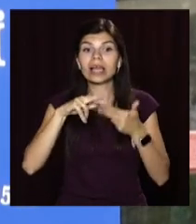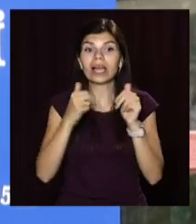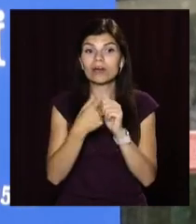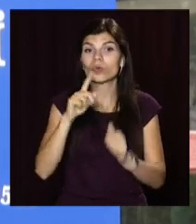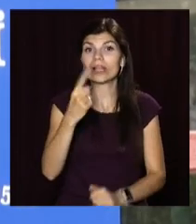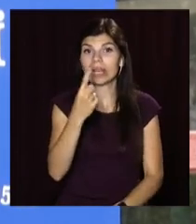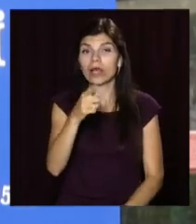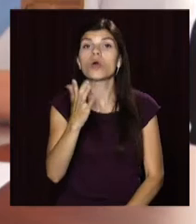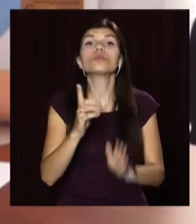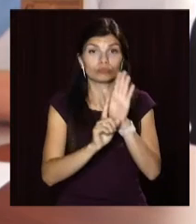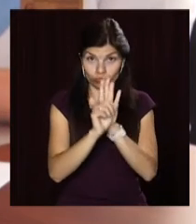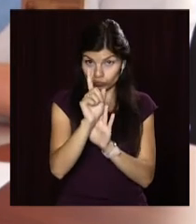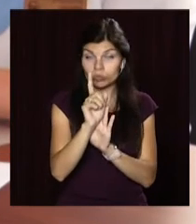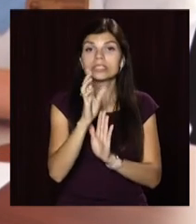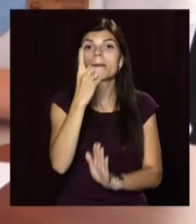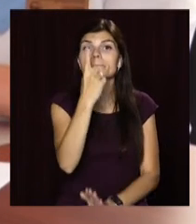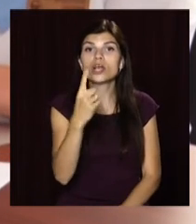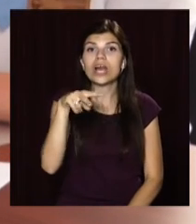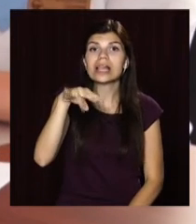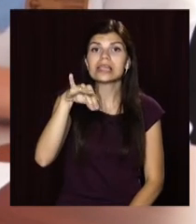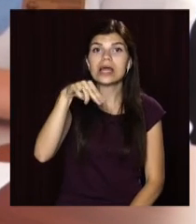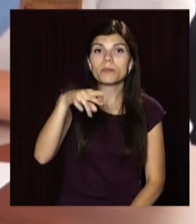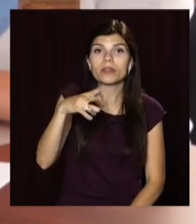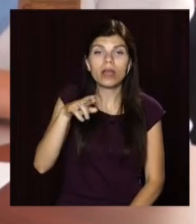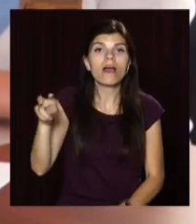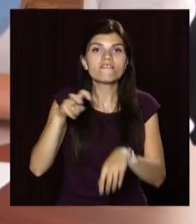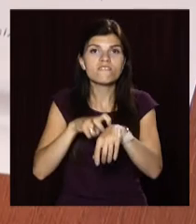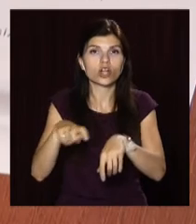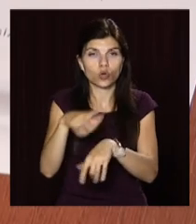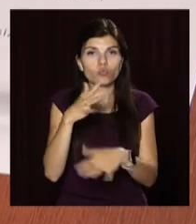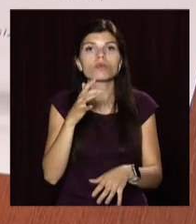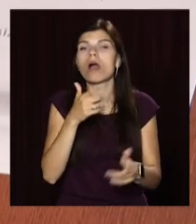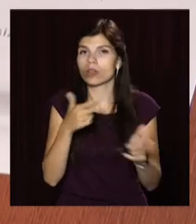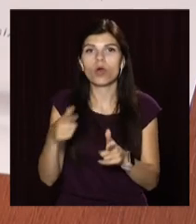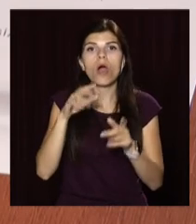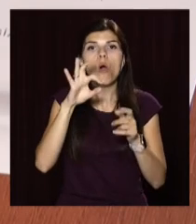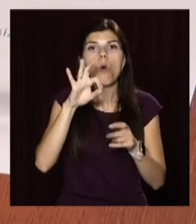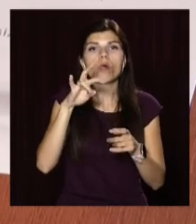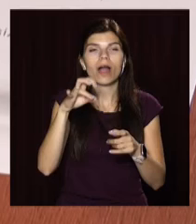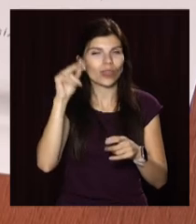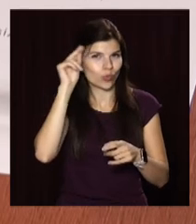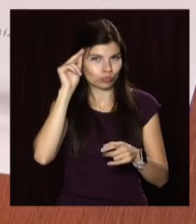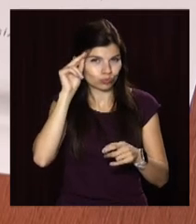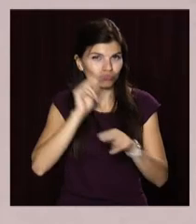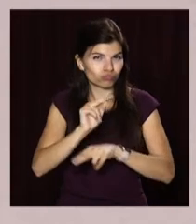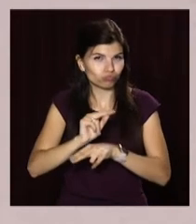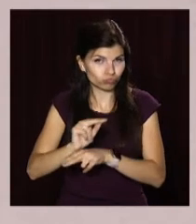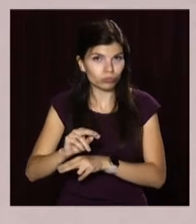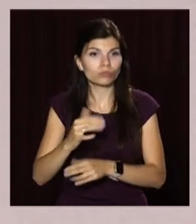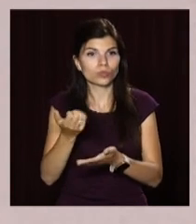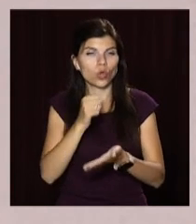почнуть видавати з 1 липня. Бо лікарі там вже до цього готові. Пройшли онлайн-навчання і отримали відповідні